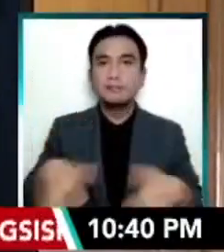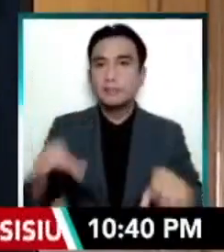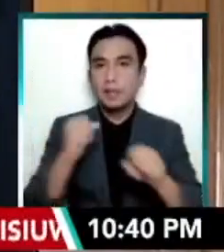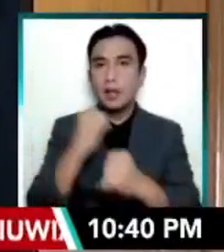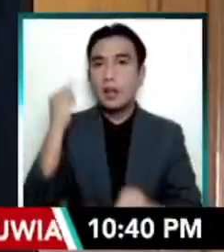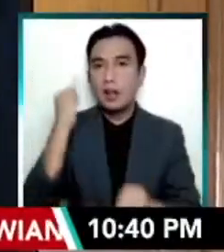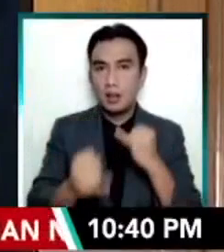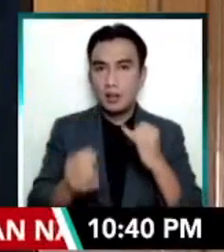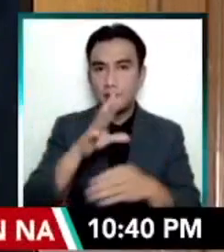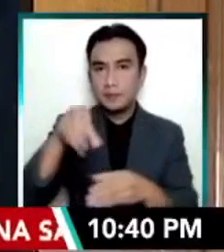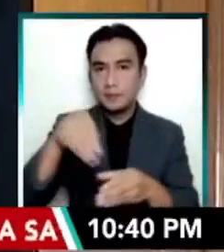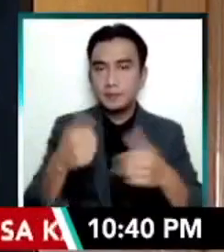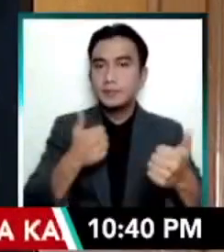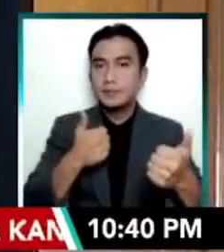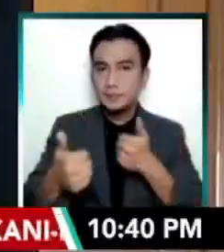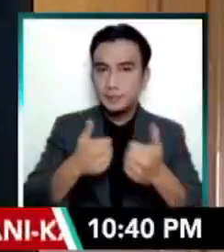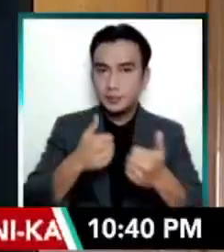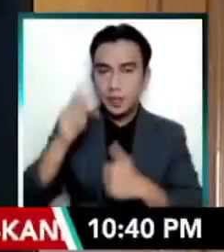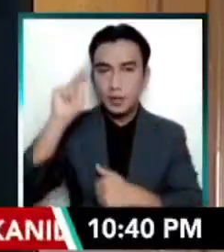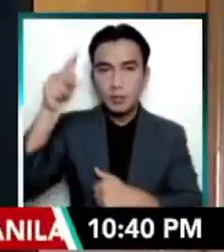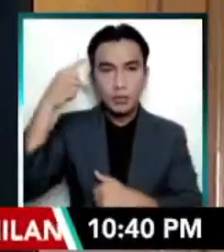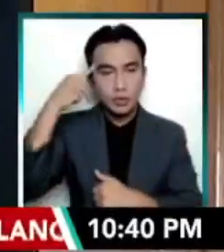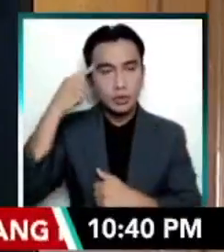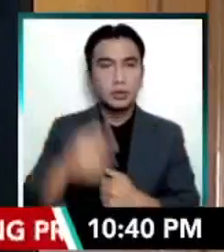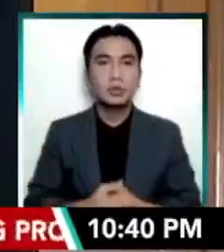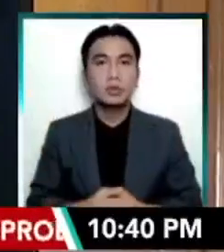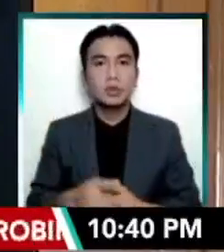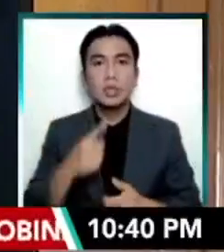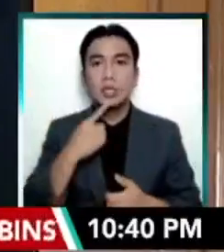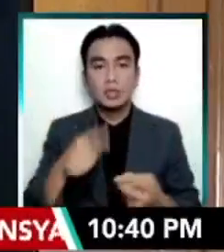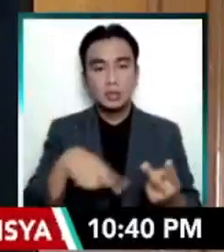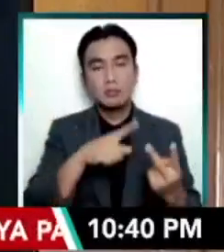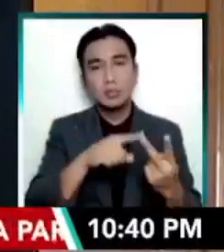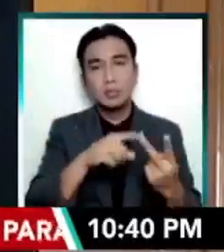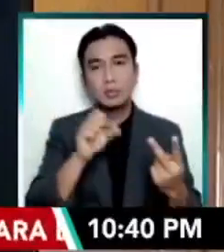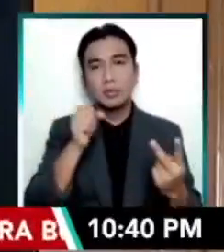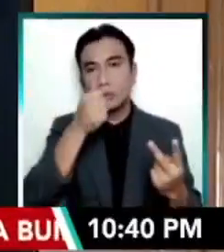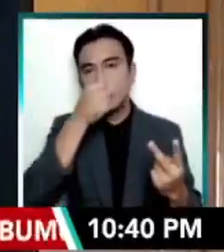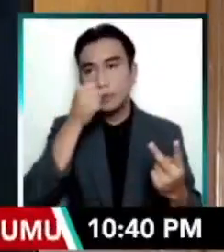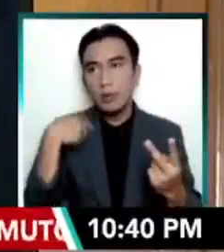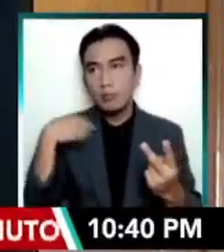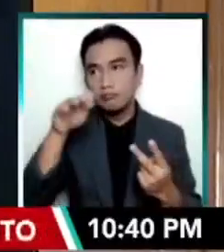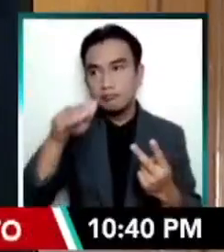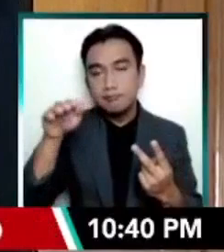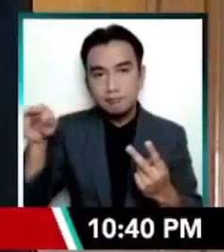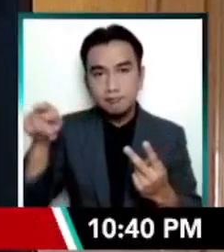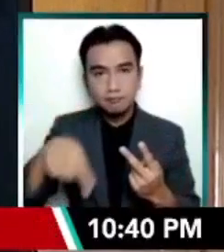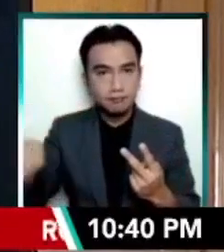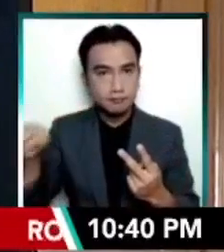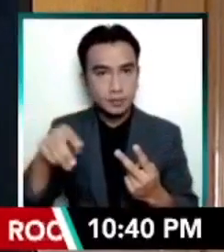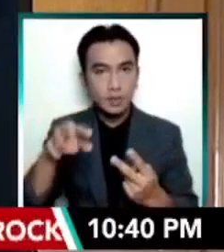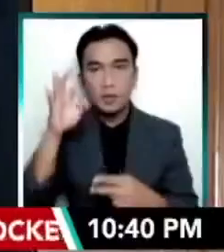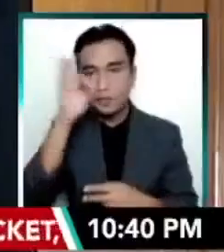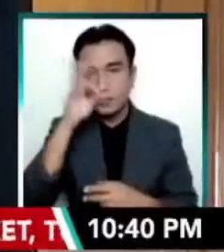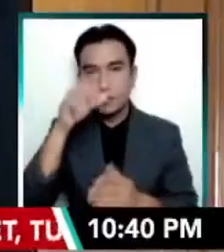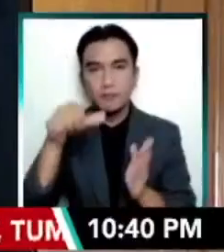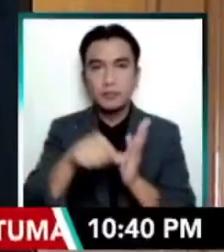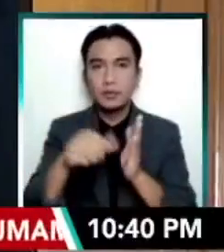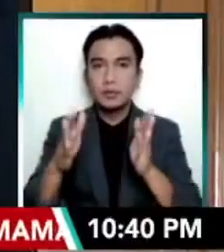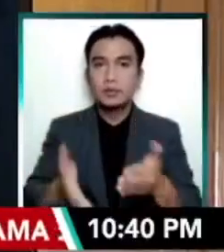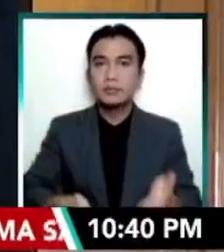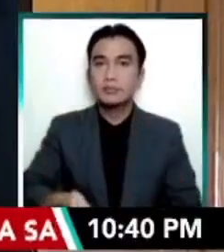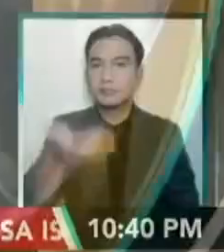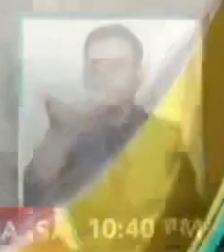naman ang katandem niyang si Senate President Tito Soto sa mga butante. May report si R. Jill, relator ng GMA Regional TV